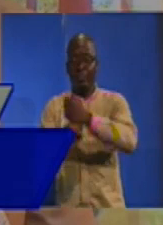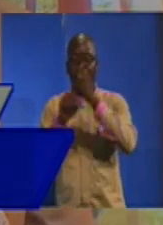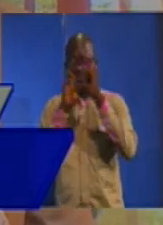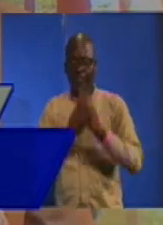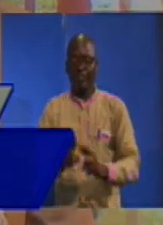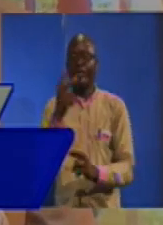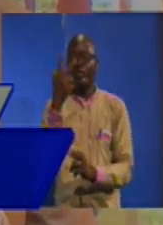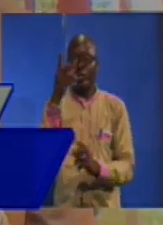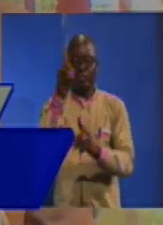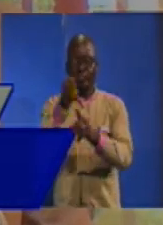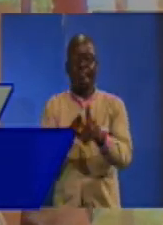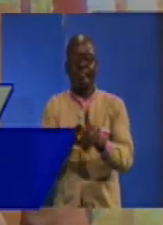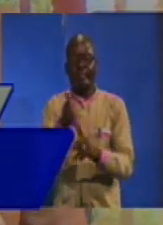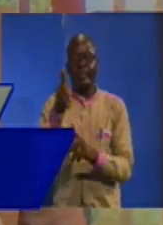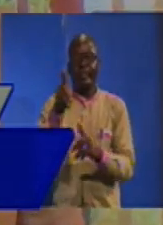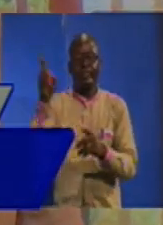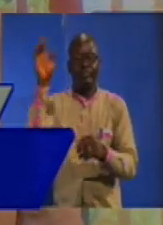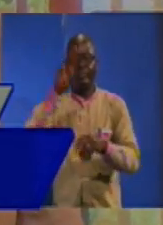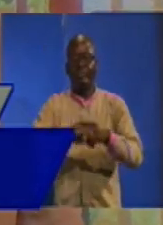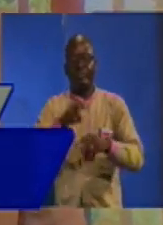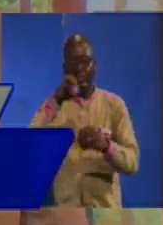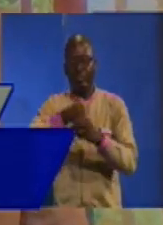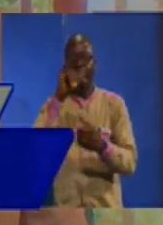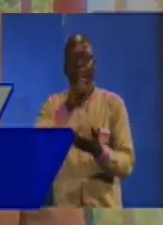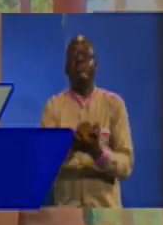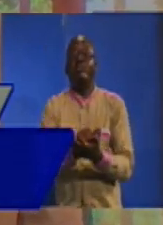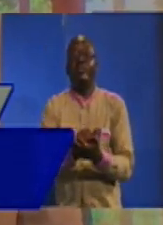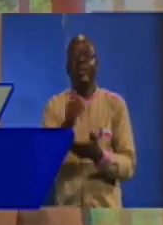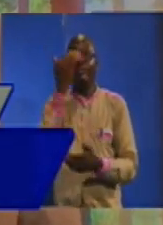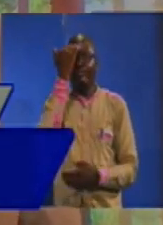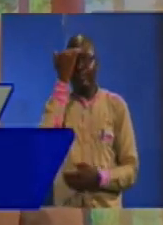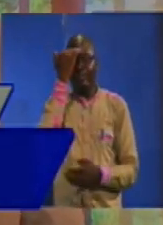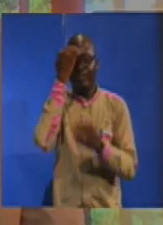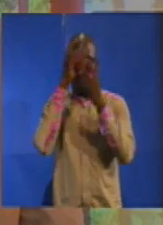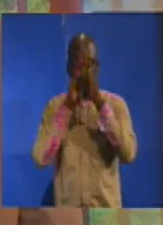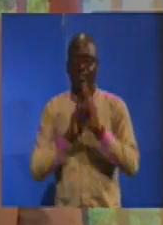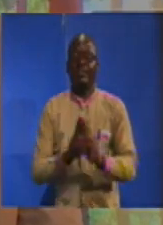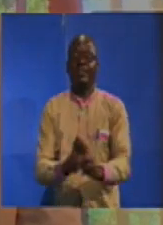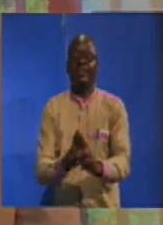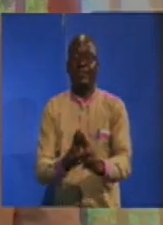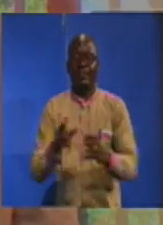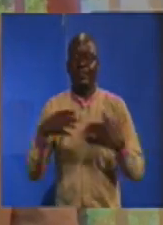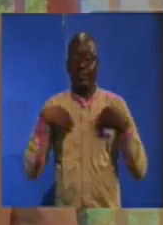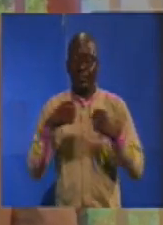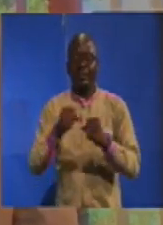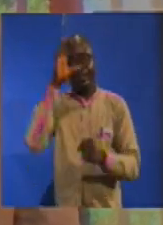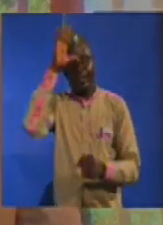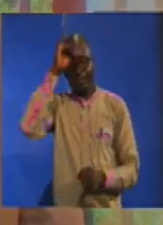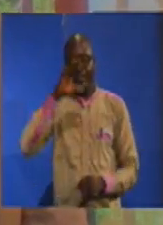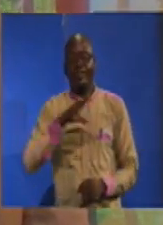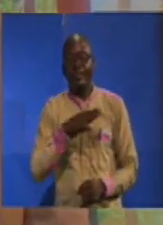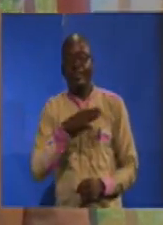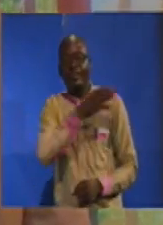domaines en matière d'application des biotechnologies, à savoir le respect de la santé humaine et